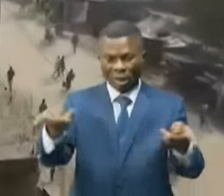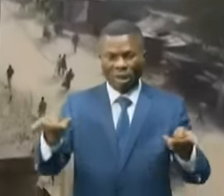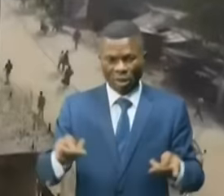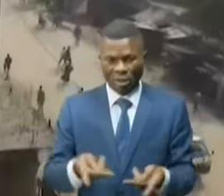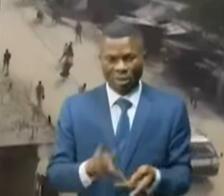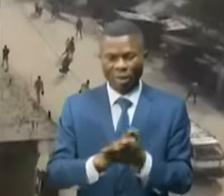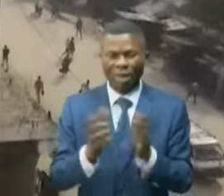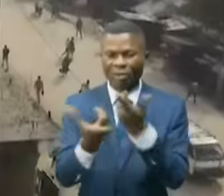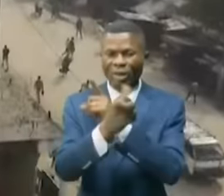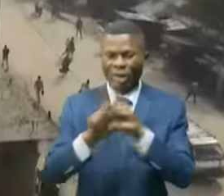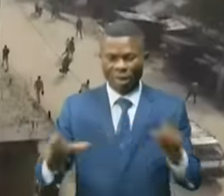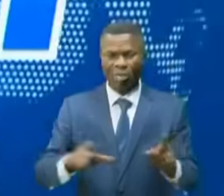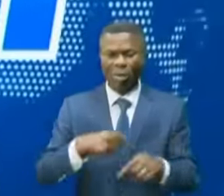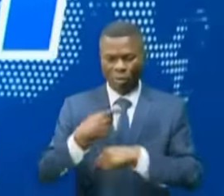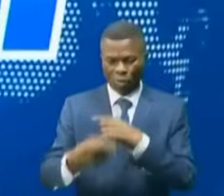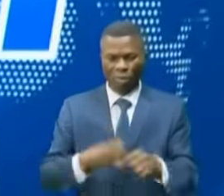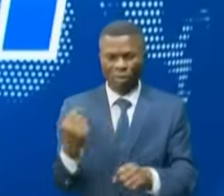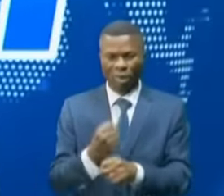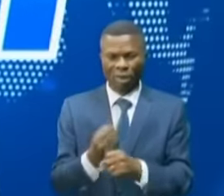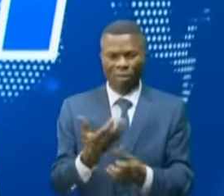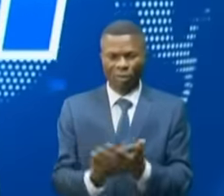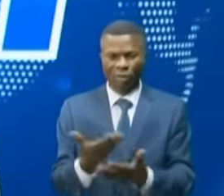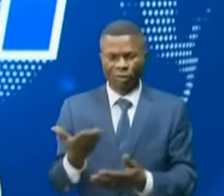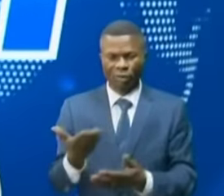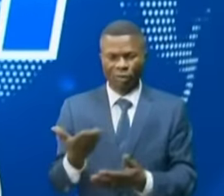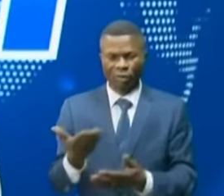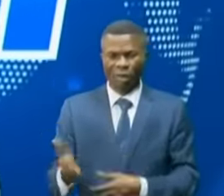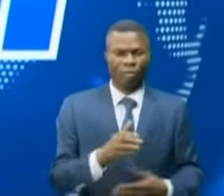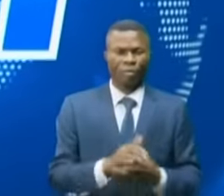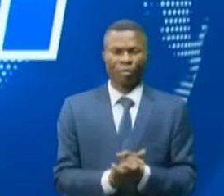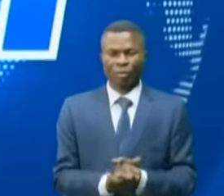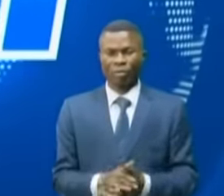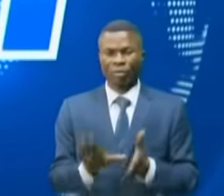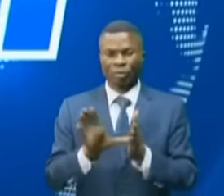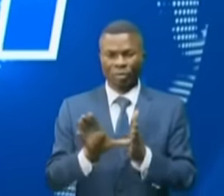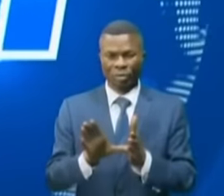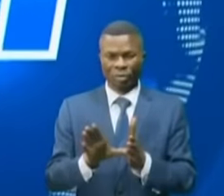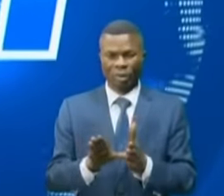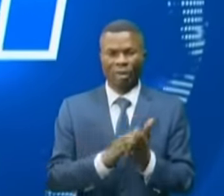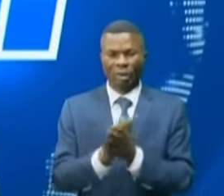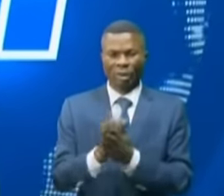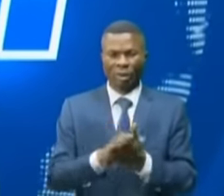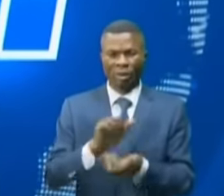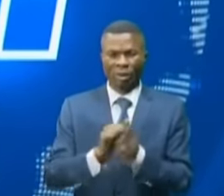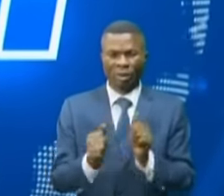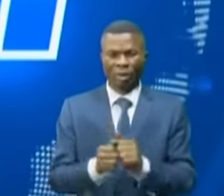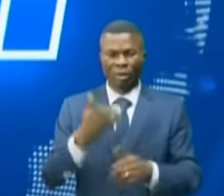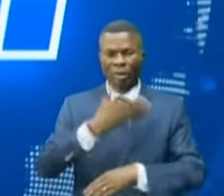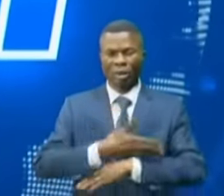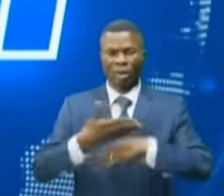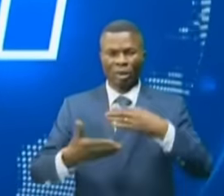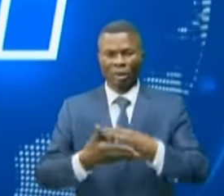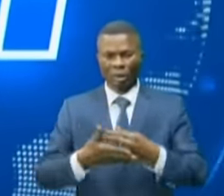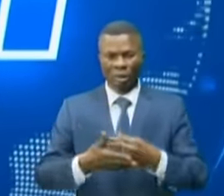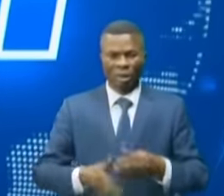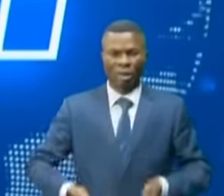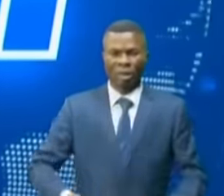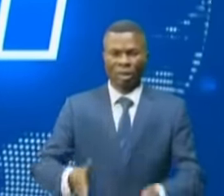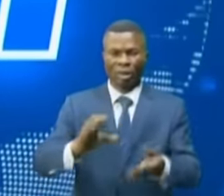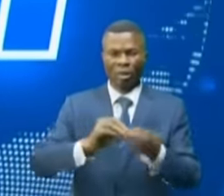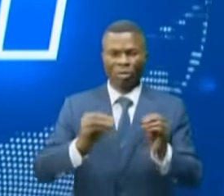soit libéré d'urgence. Là de suivre ce reportage relatif à la construction de la